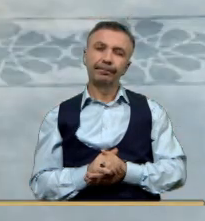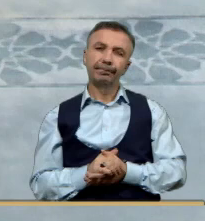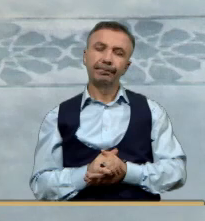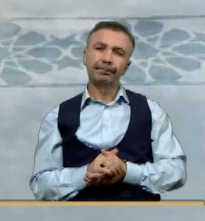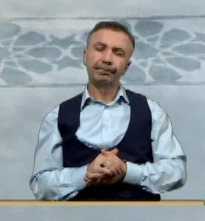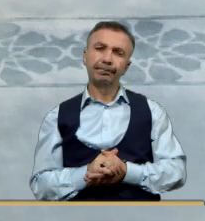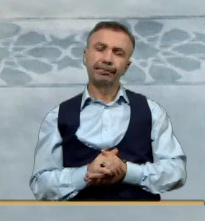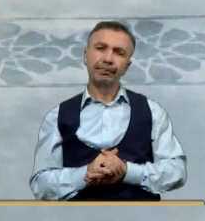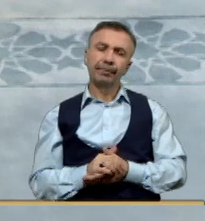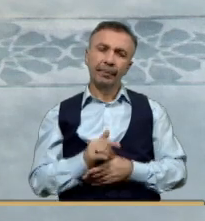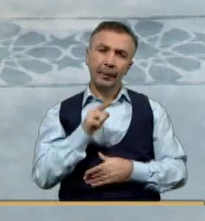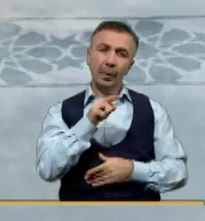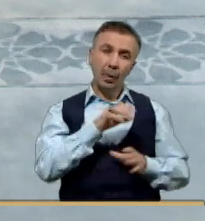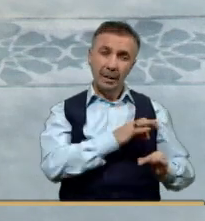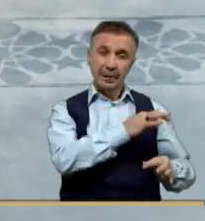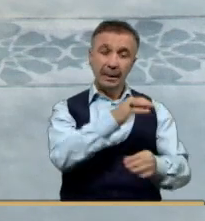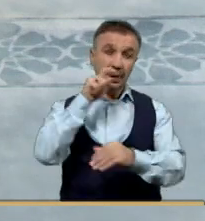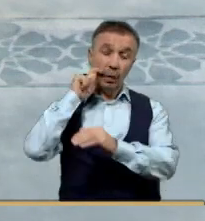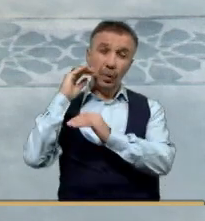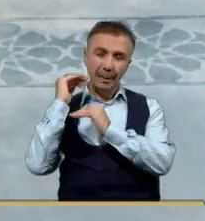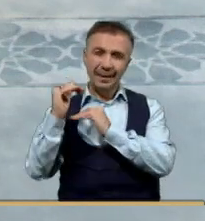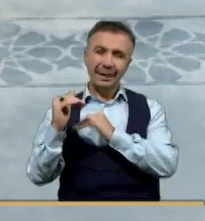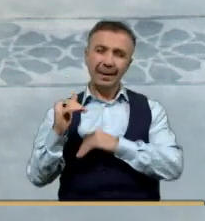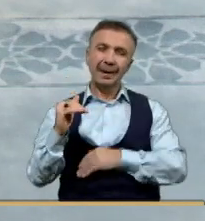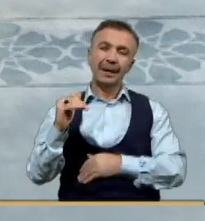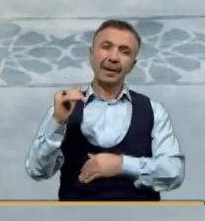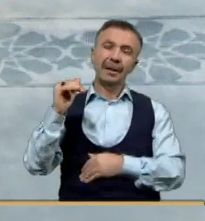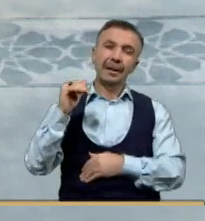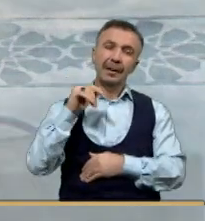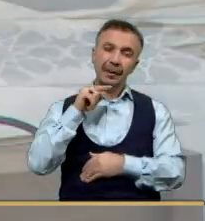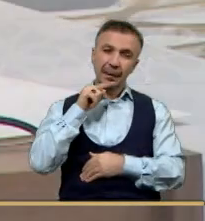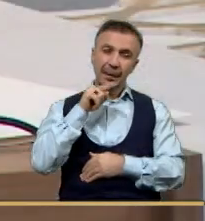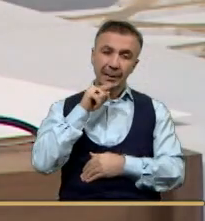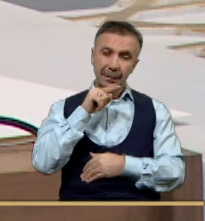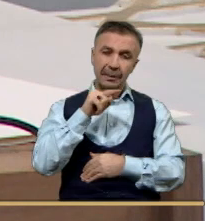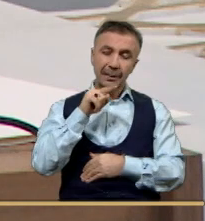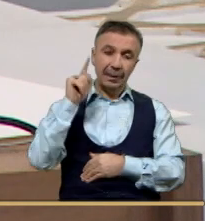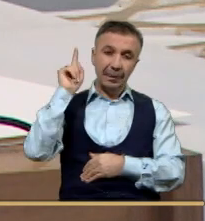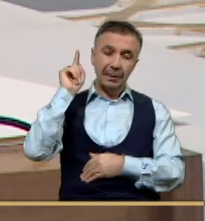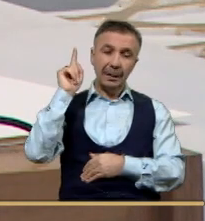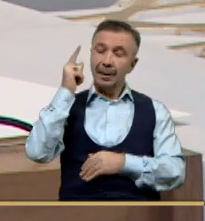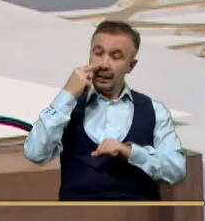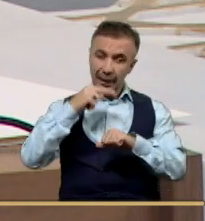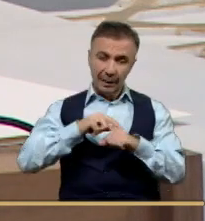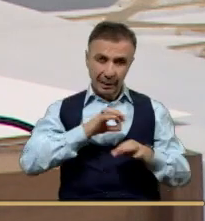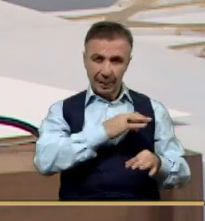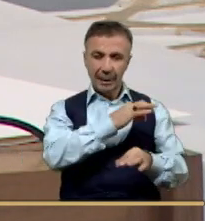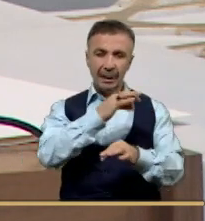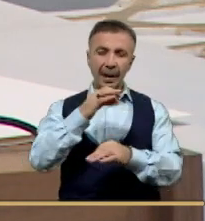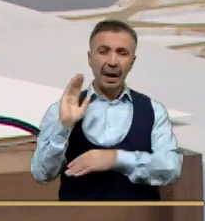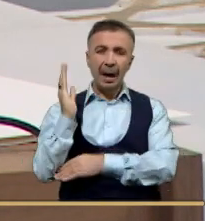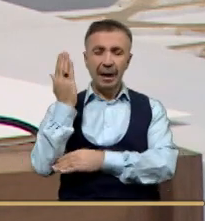O insanlara, ümmetine, sana iman edenlere Adem'in iki oğlunun